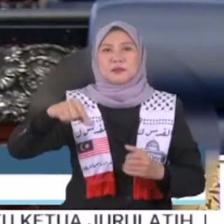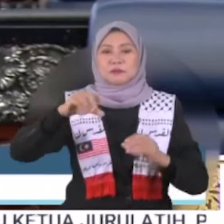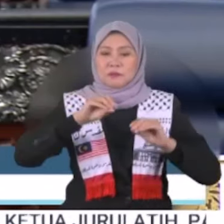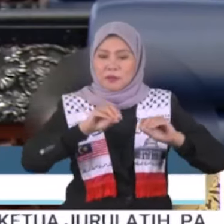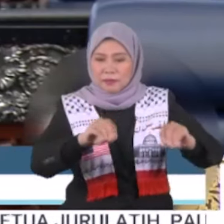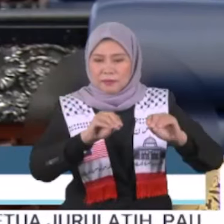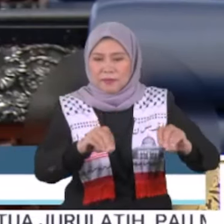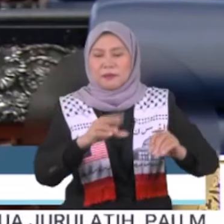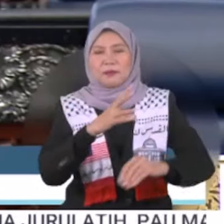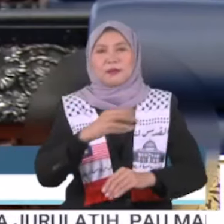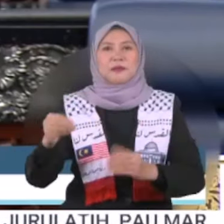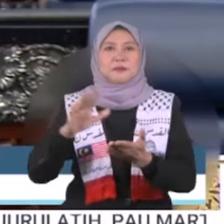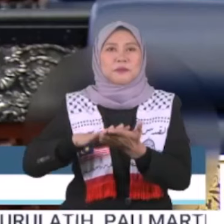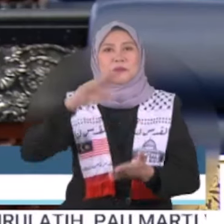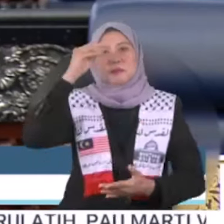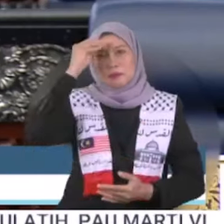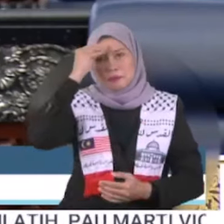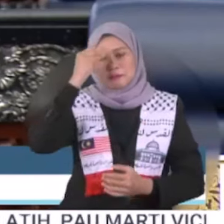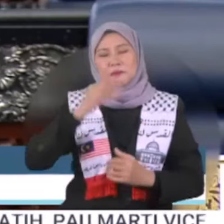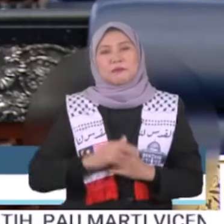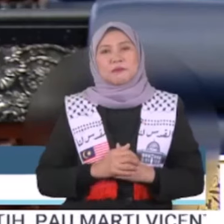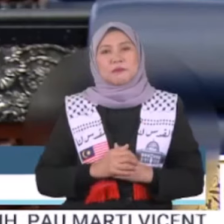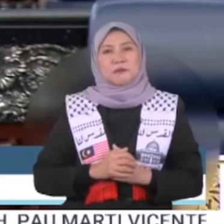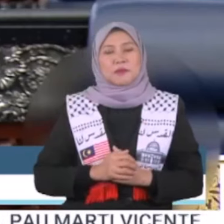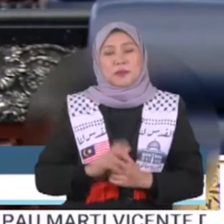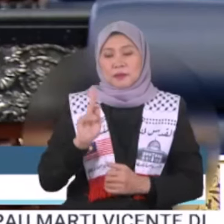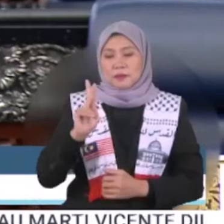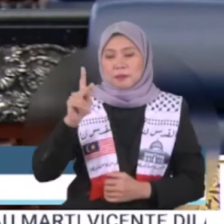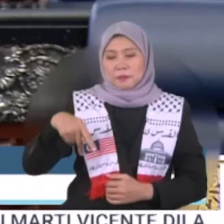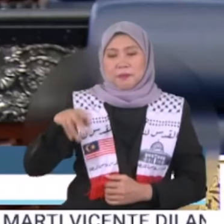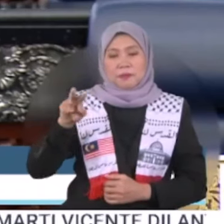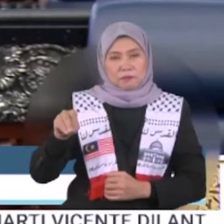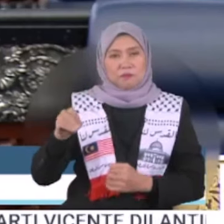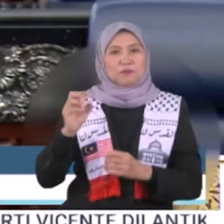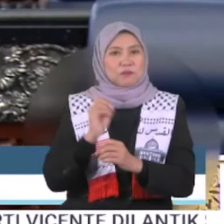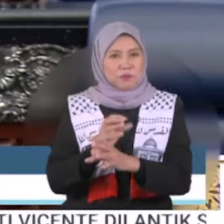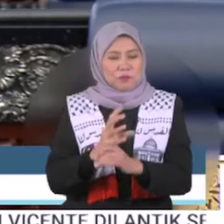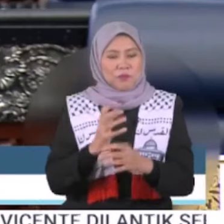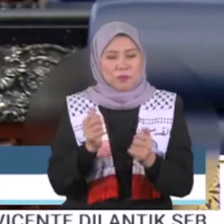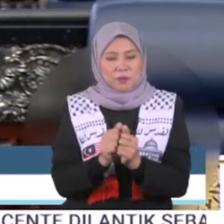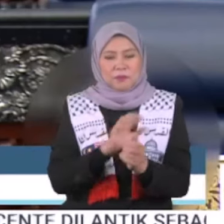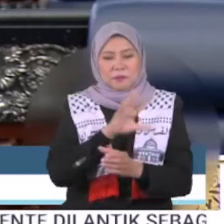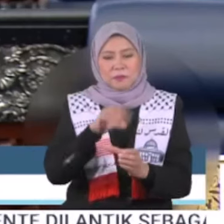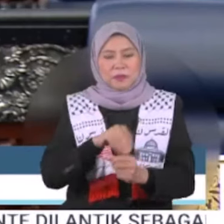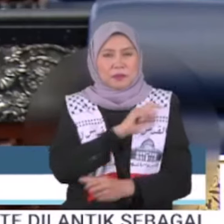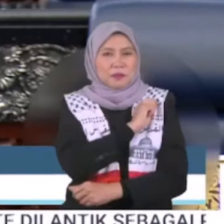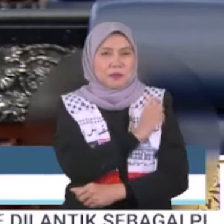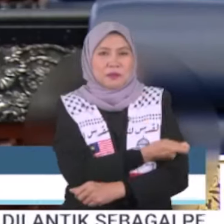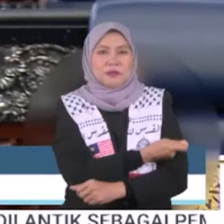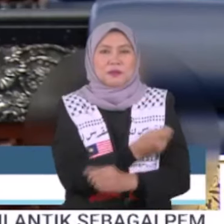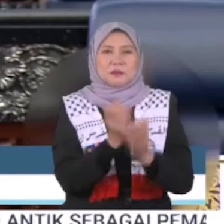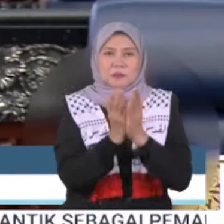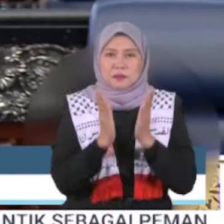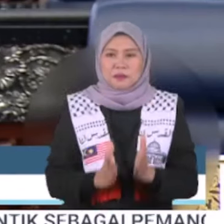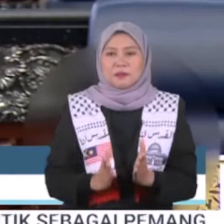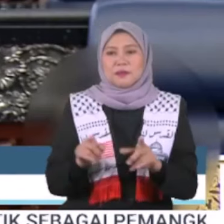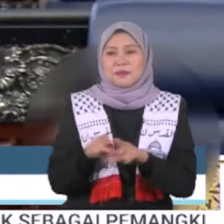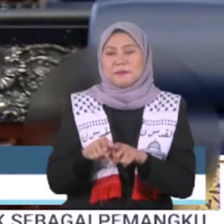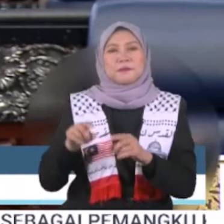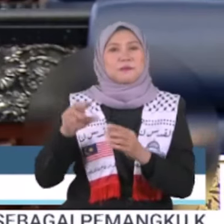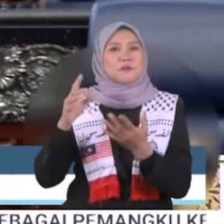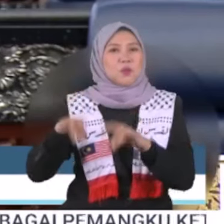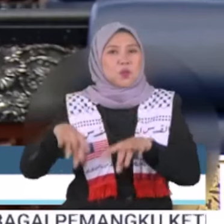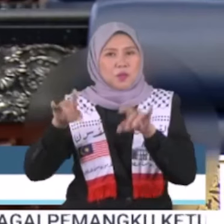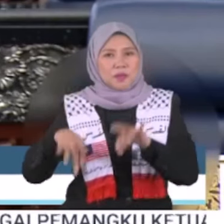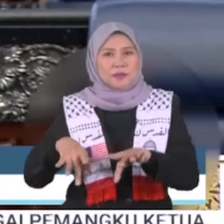pembelajaran. Inisiatif seperti ini pernah dilaksanakan oleh KPM dengan melibatkan tenaga pengajar dari negara maju seperti Australia,